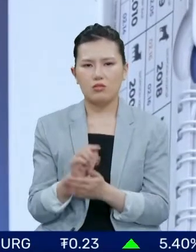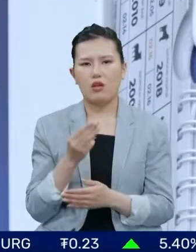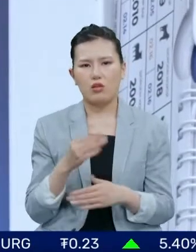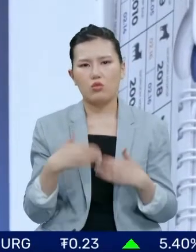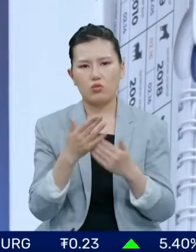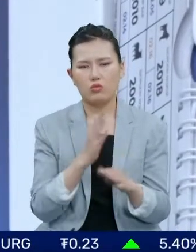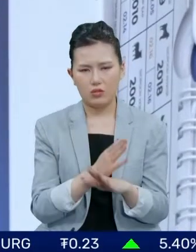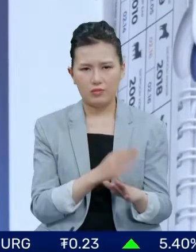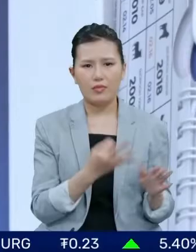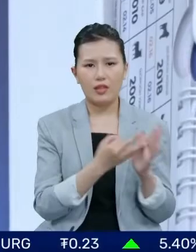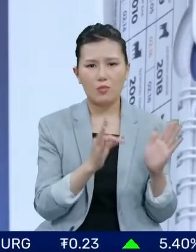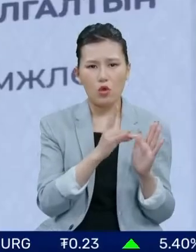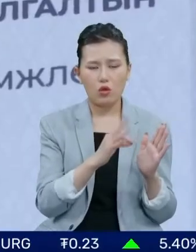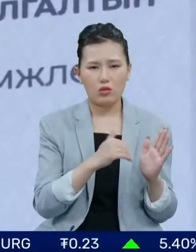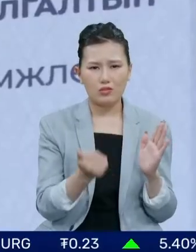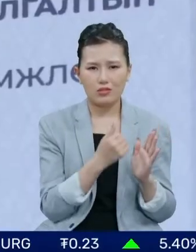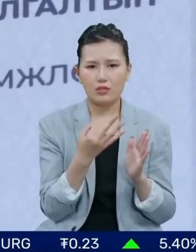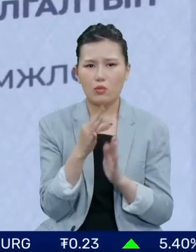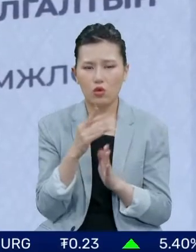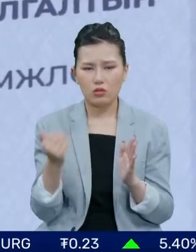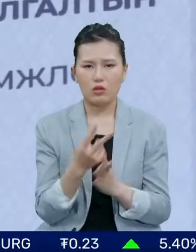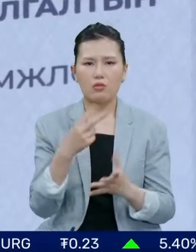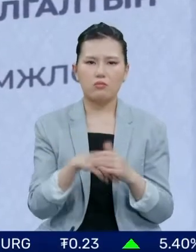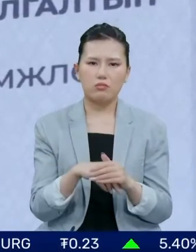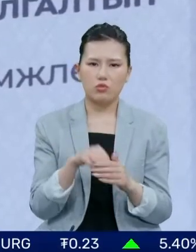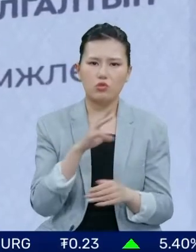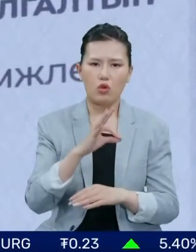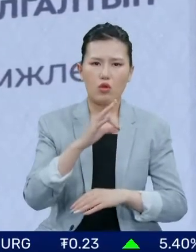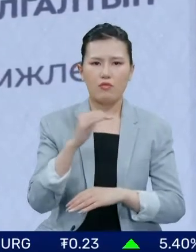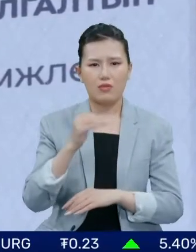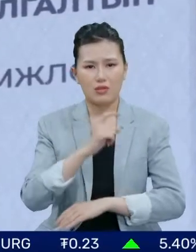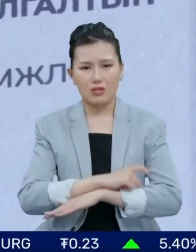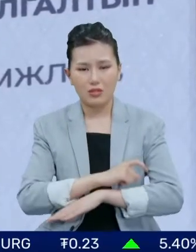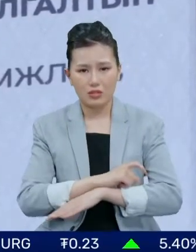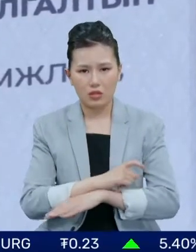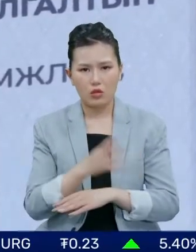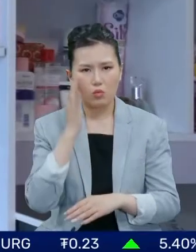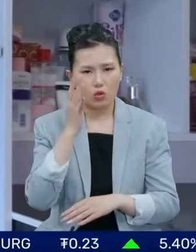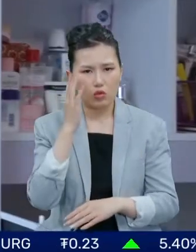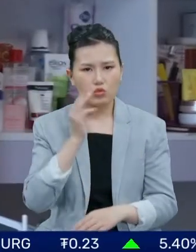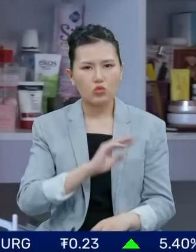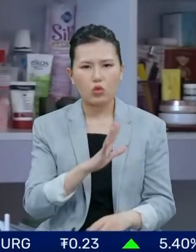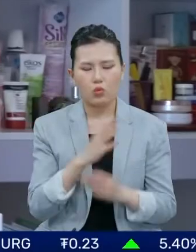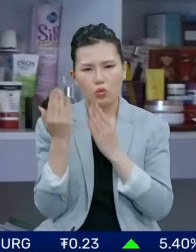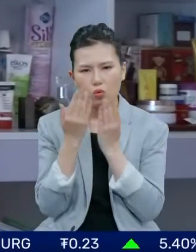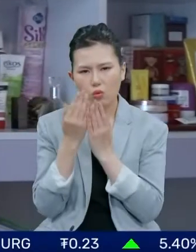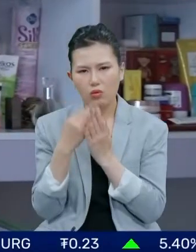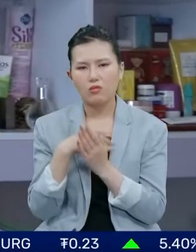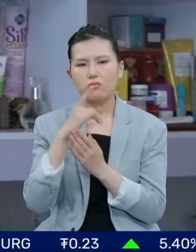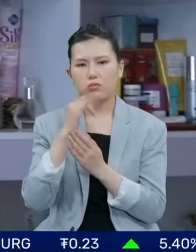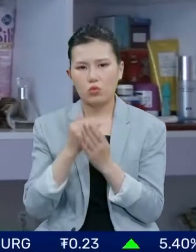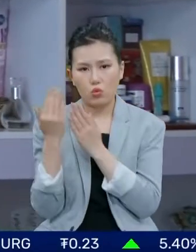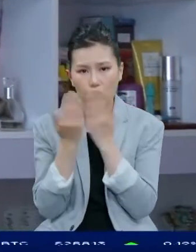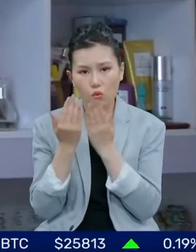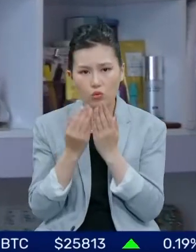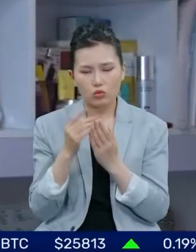нь цэвэр 800 оноо авсан түүний дуршлагаа сонсвол математик физикийг бодно гэхээс илүүтэй уншихын тунд суралцахын тулгуур болсон гэв. Уншихтаа зэгстэй